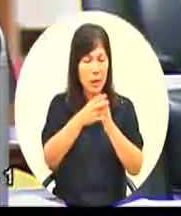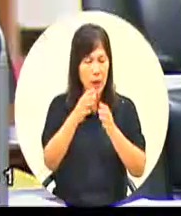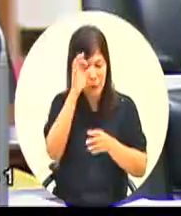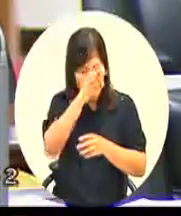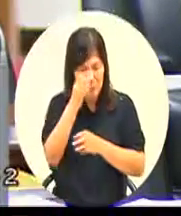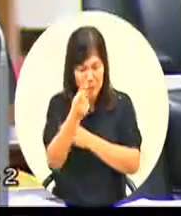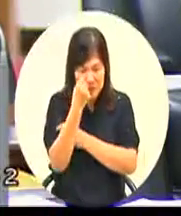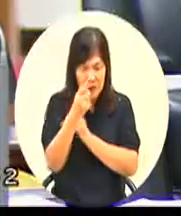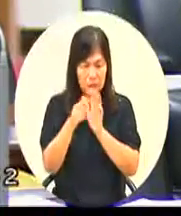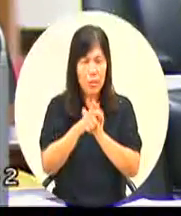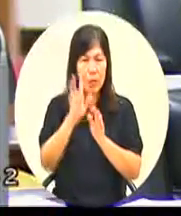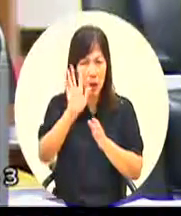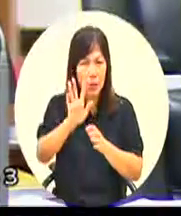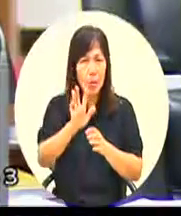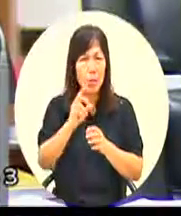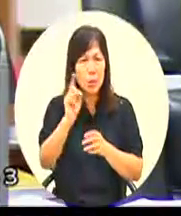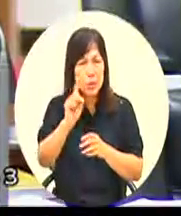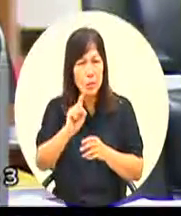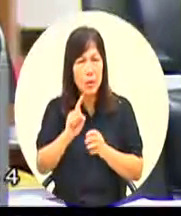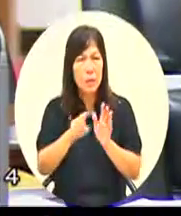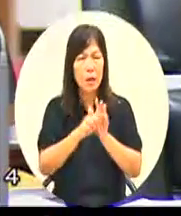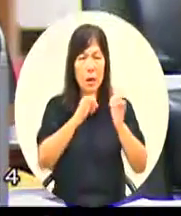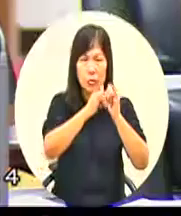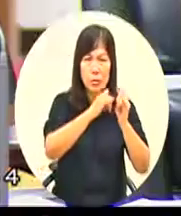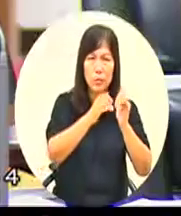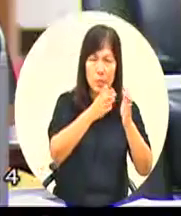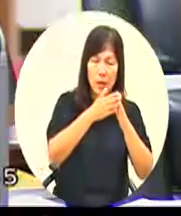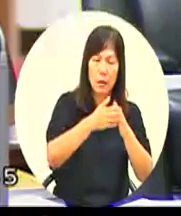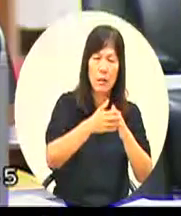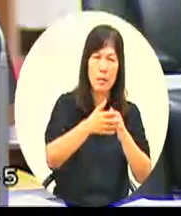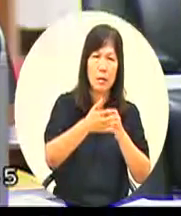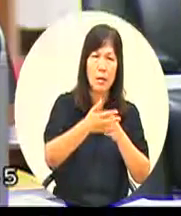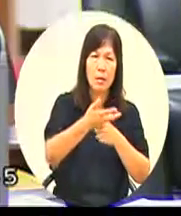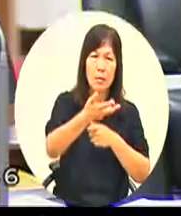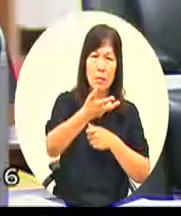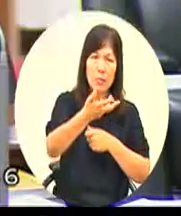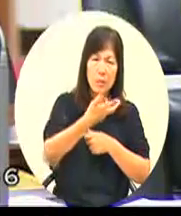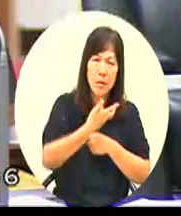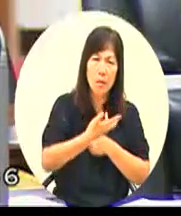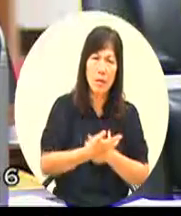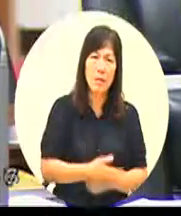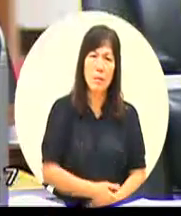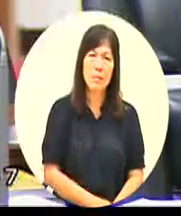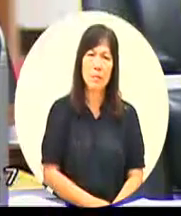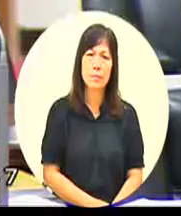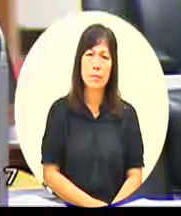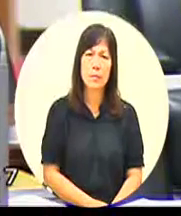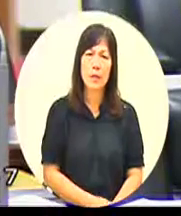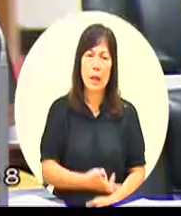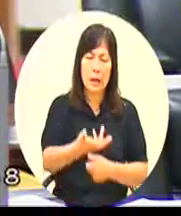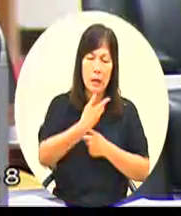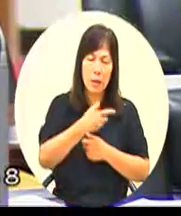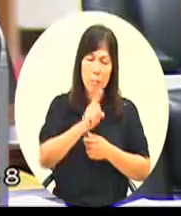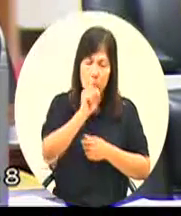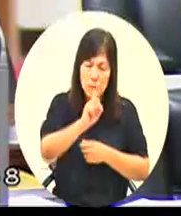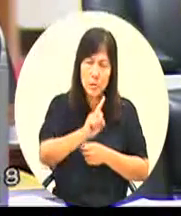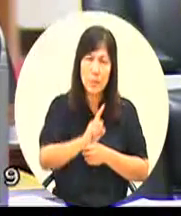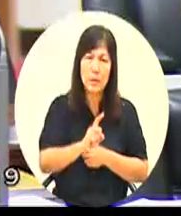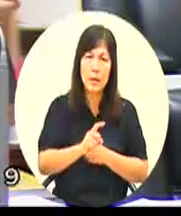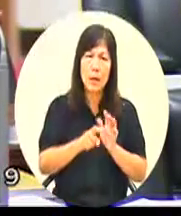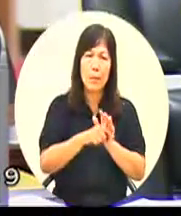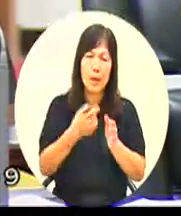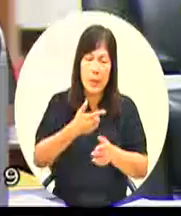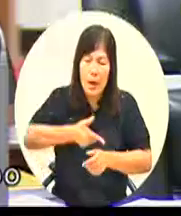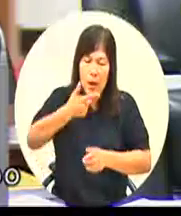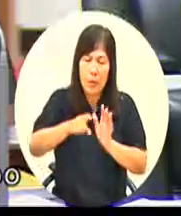些啊，我们市民所要给我们要我们的建议的部分，我们也要去